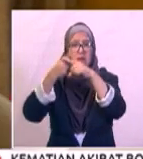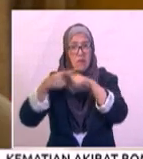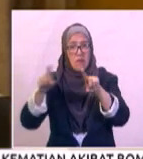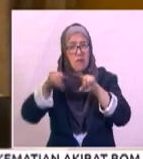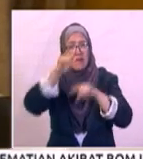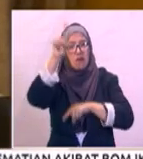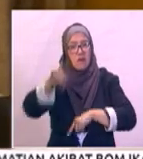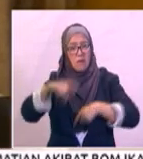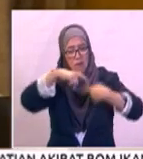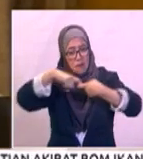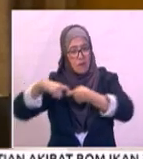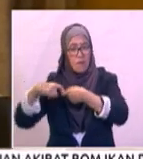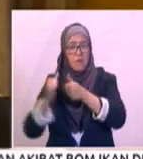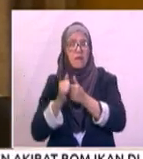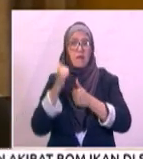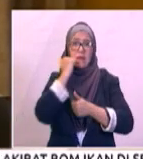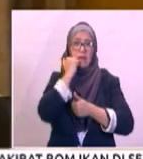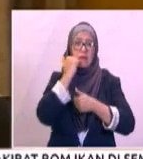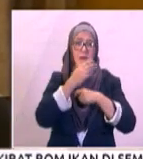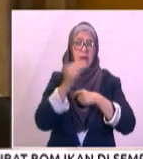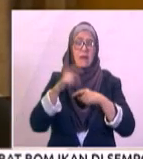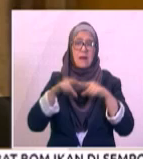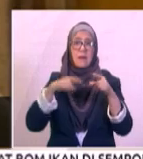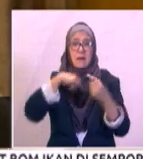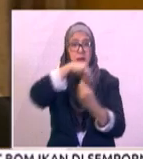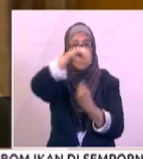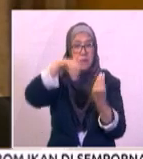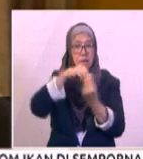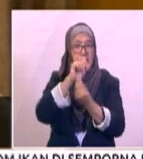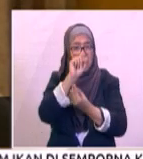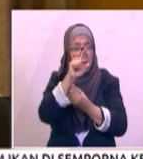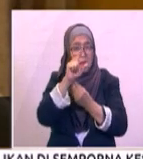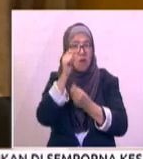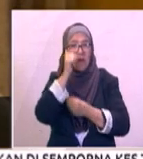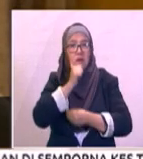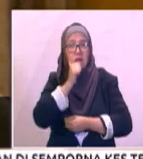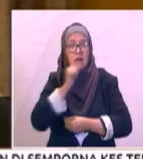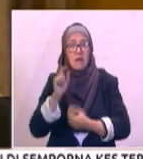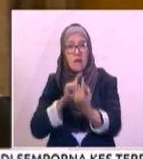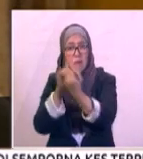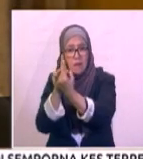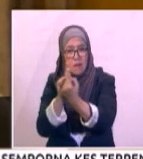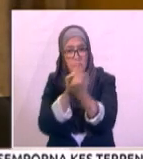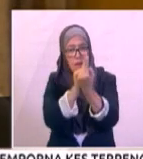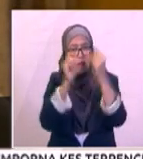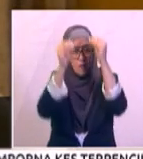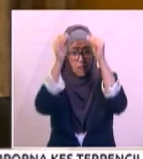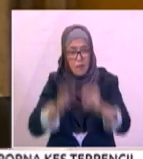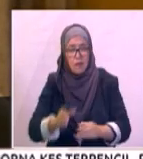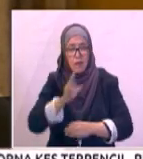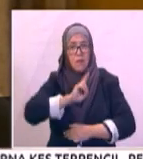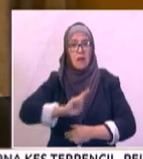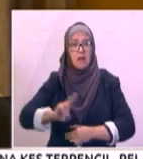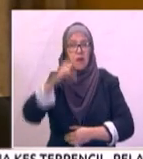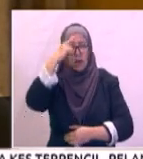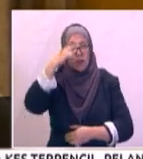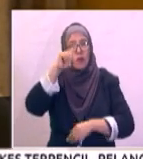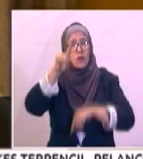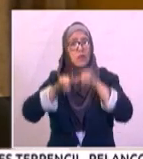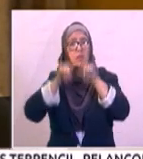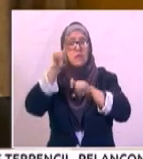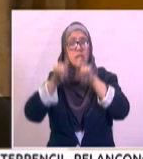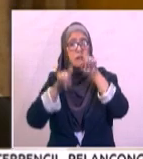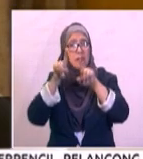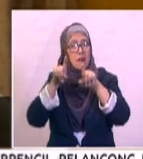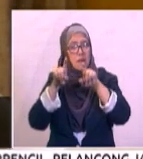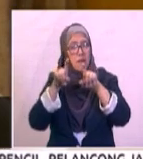berkaitan dengan haid ini, maka para jemaah wanita kebiasaannya akan datang kepada guru-guru agama ini untuk bertanya